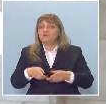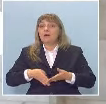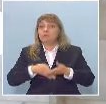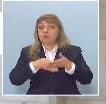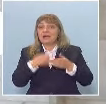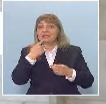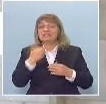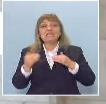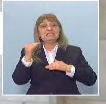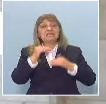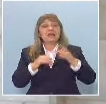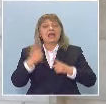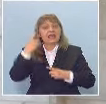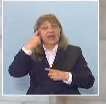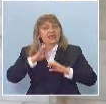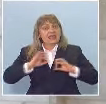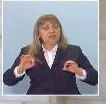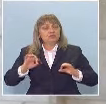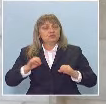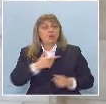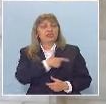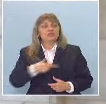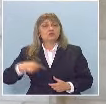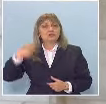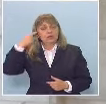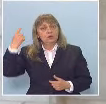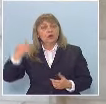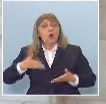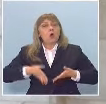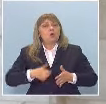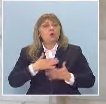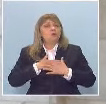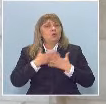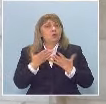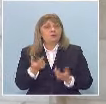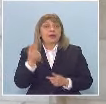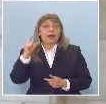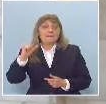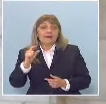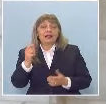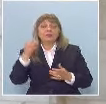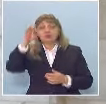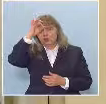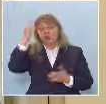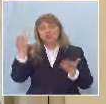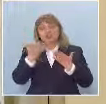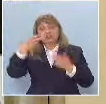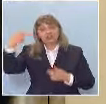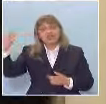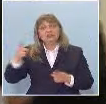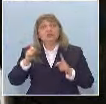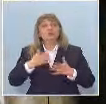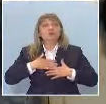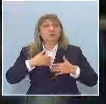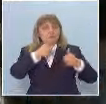на едно ясно национално съзнание, едно родолюбие. Нали, малко са училищата, които имат такива монументи.